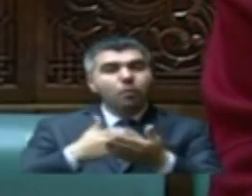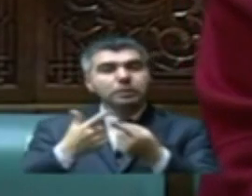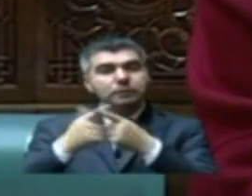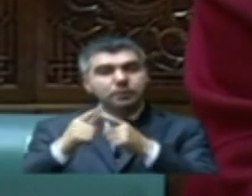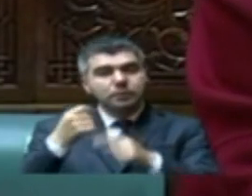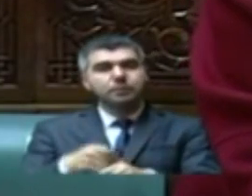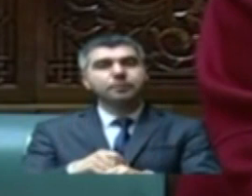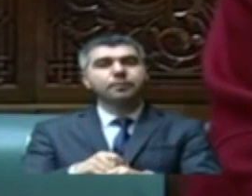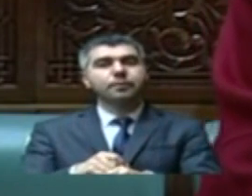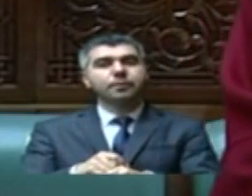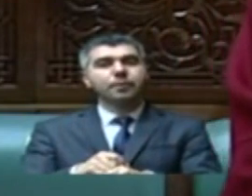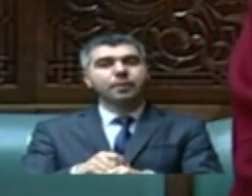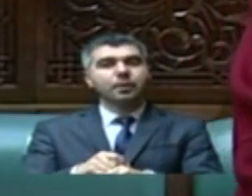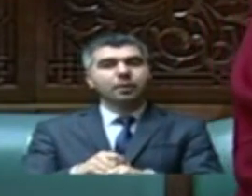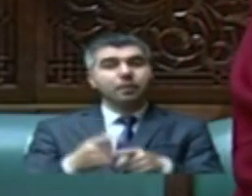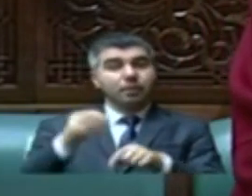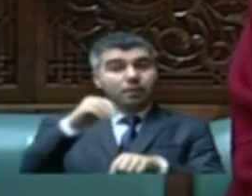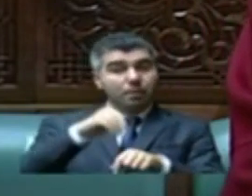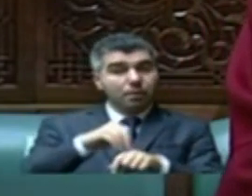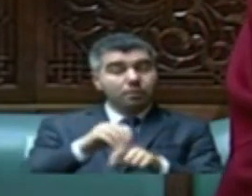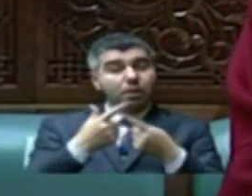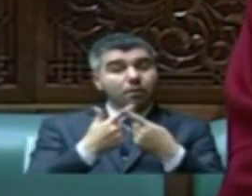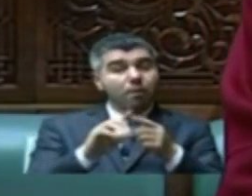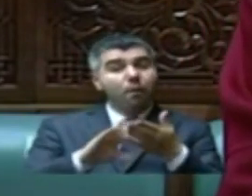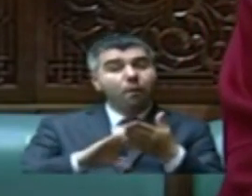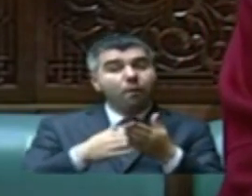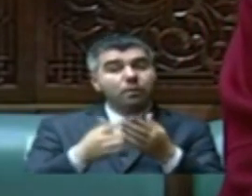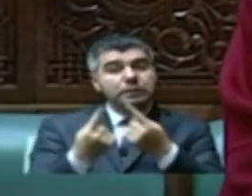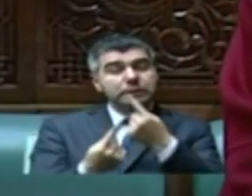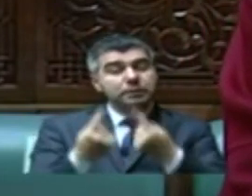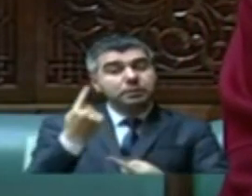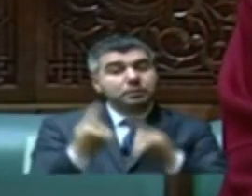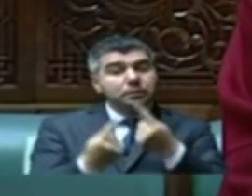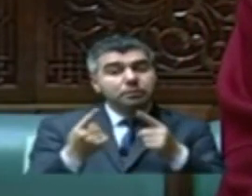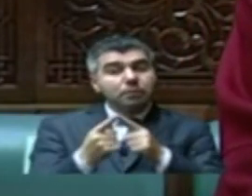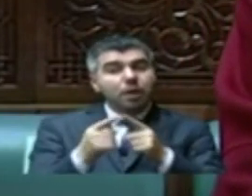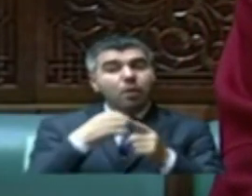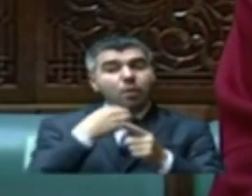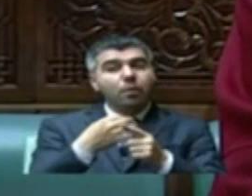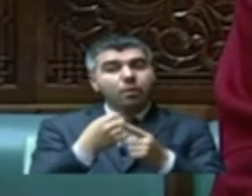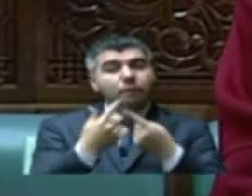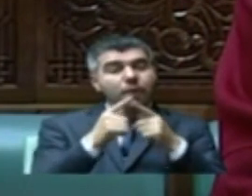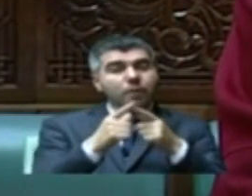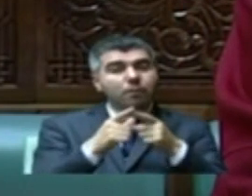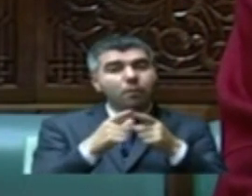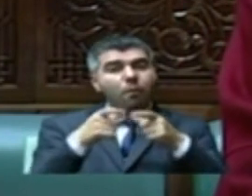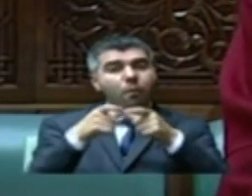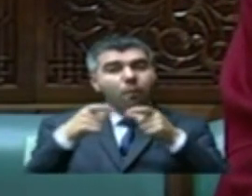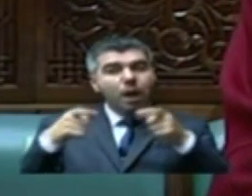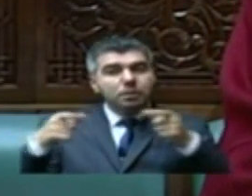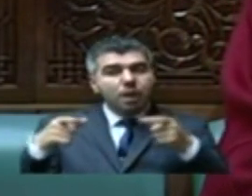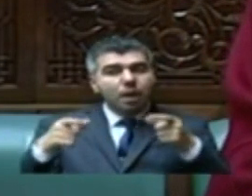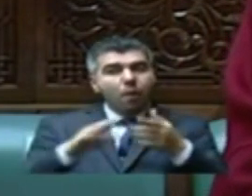وتهديدا، وأيضا كأداة لإعداد وتهيئة التراب بجعلها حدا للتوسع العمراني